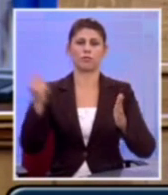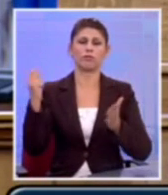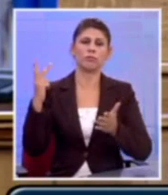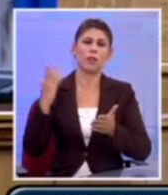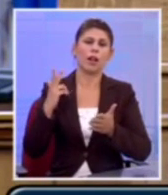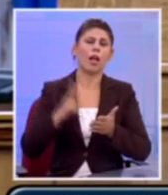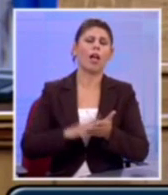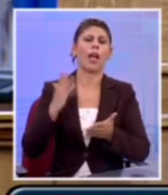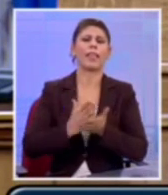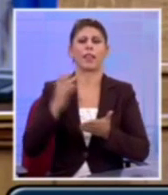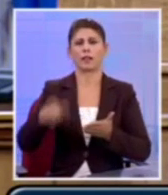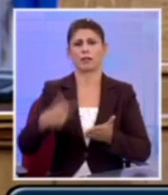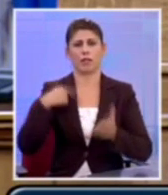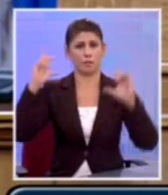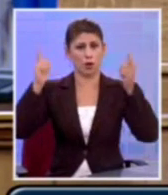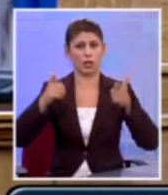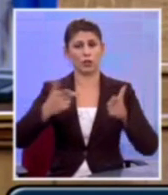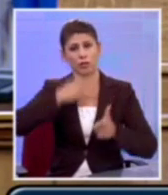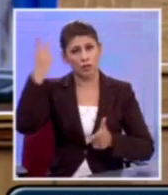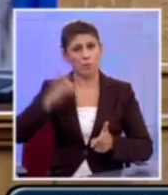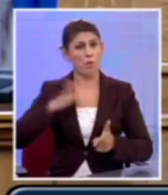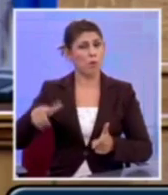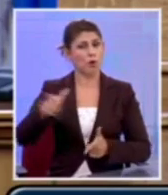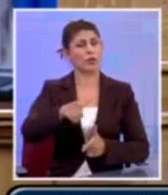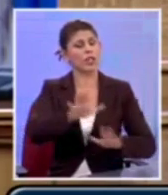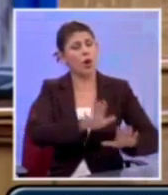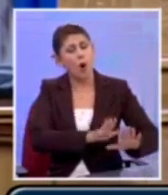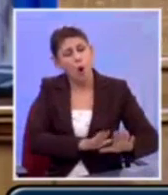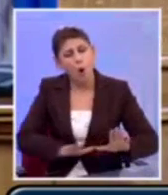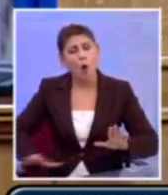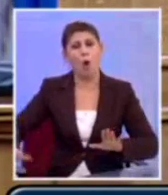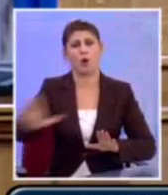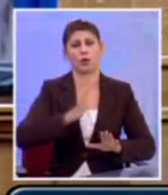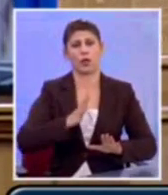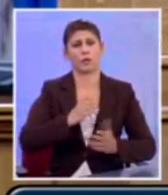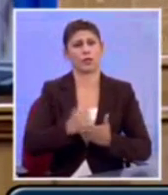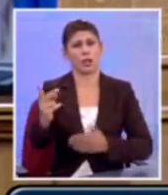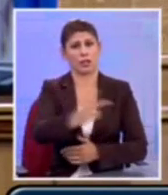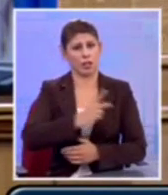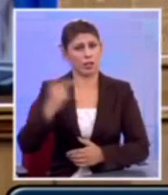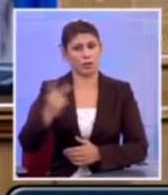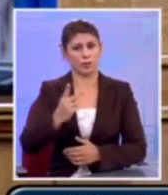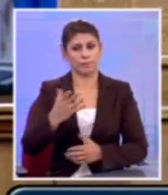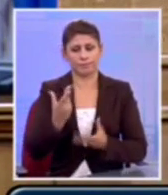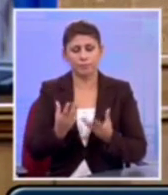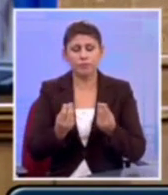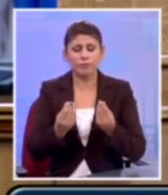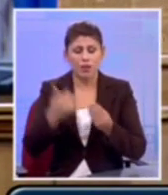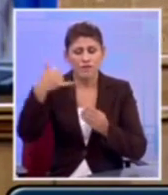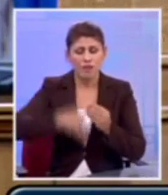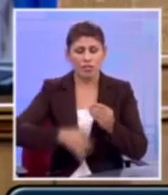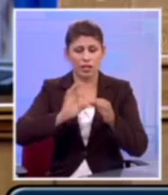δημοκρατικό δικαίωμα των πολιτών, αλλά και συνολικά του λαού και της κοινωνίας, για εξονυχιστικό